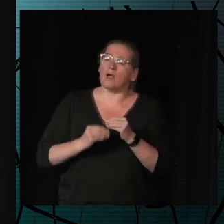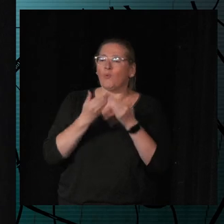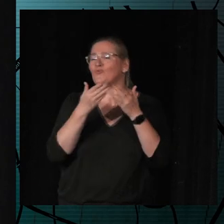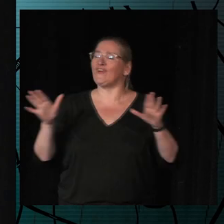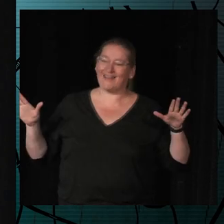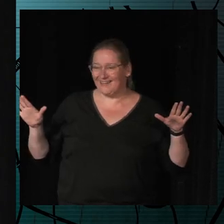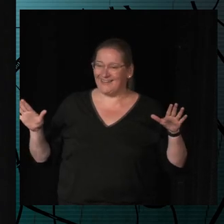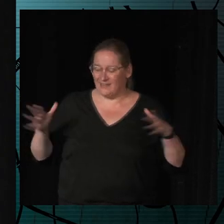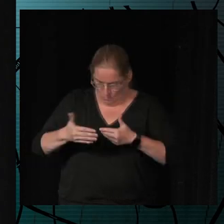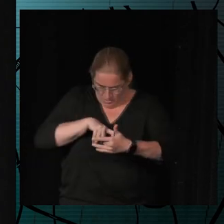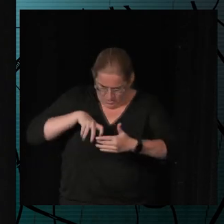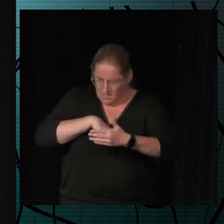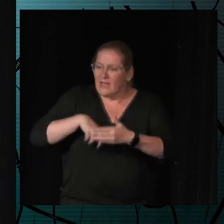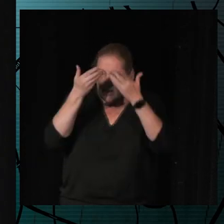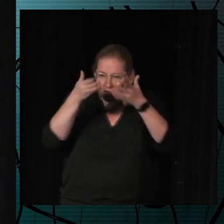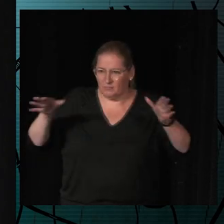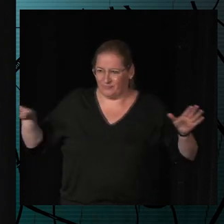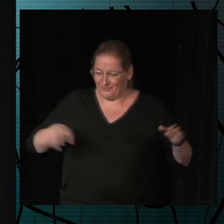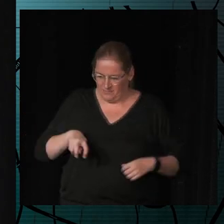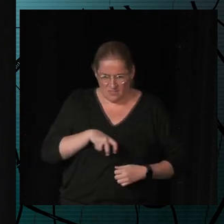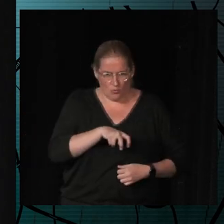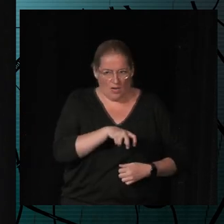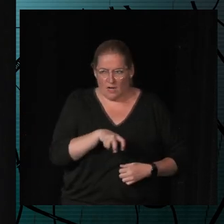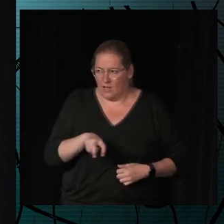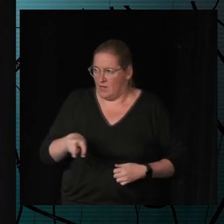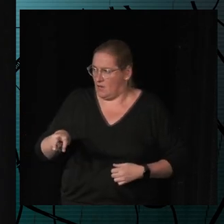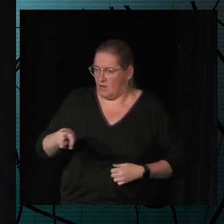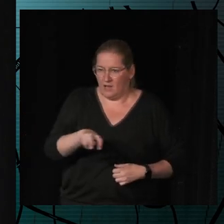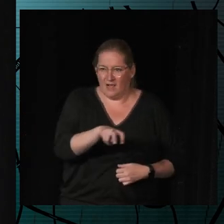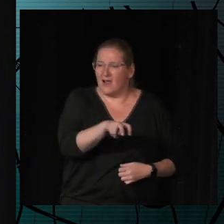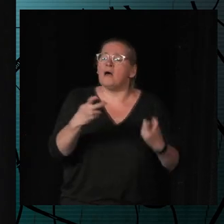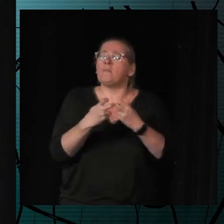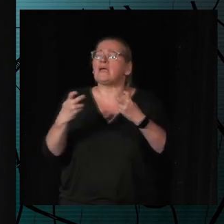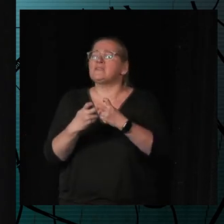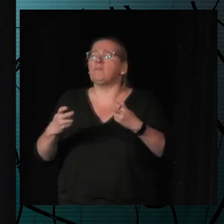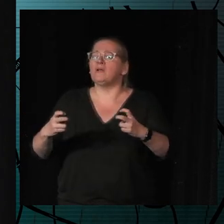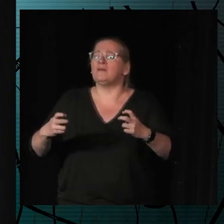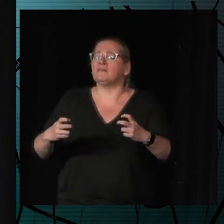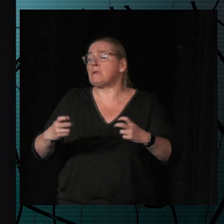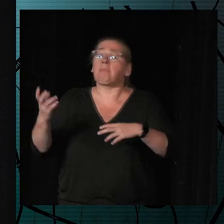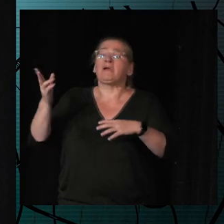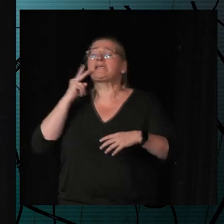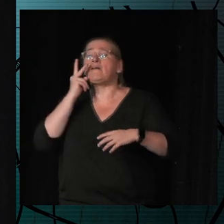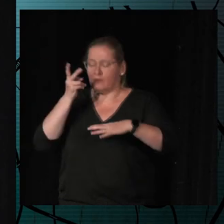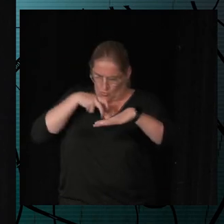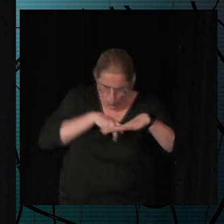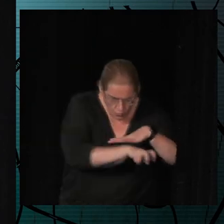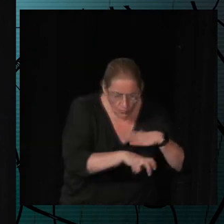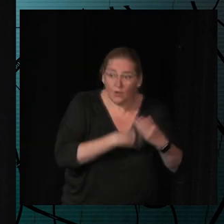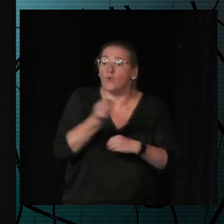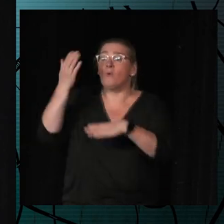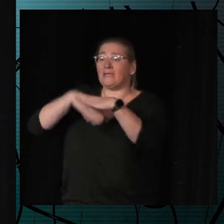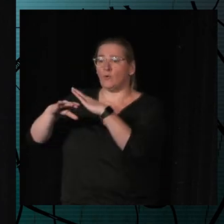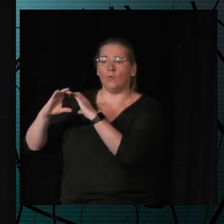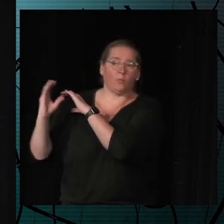d'intensité d'ambiance et de de souvent de difficultés et effectivement c'est souvent dans des caves dans des métros enfin je pense à Ding light 2 notamment c'est ça c'est qu'on est vraiment on